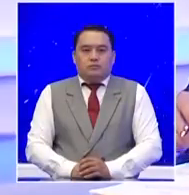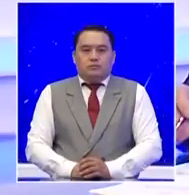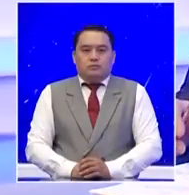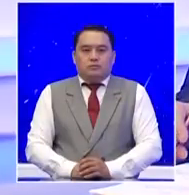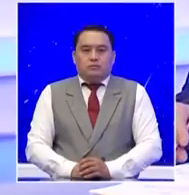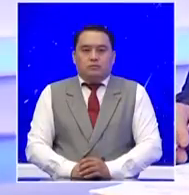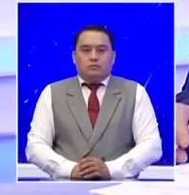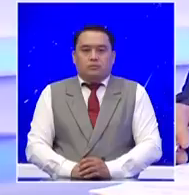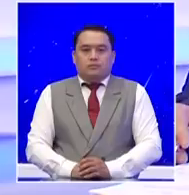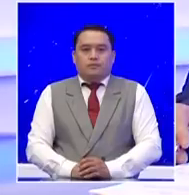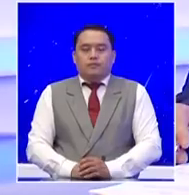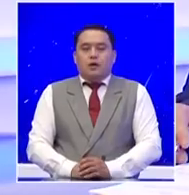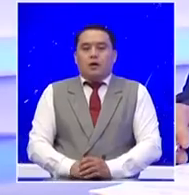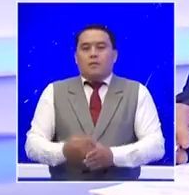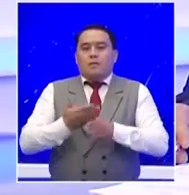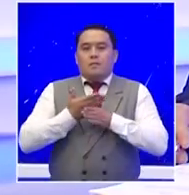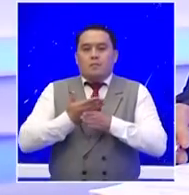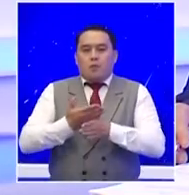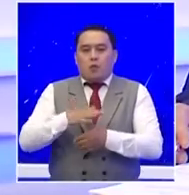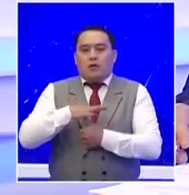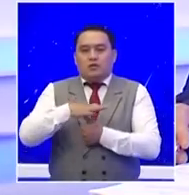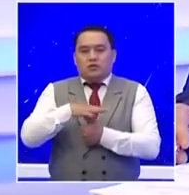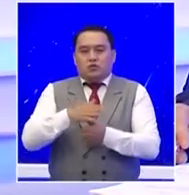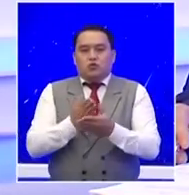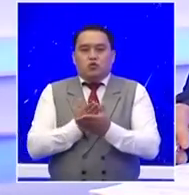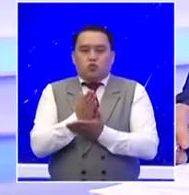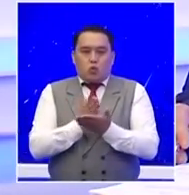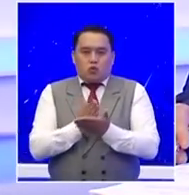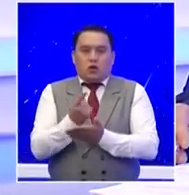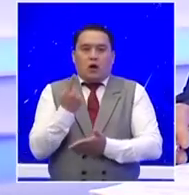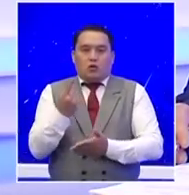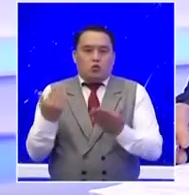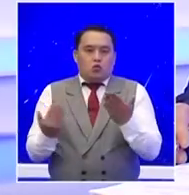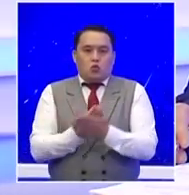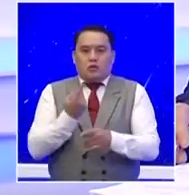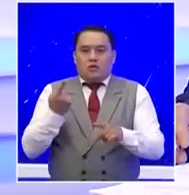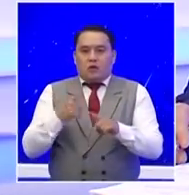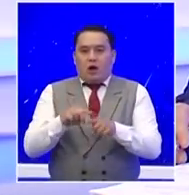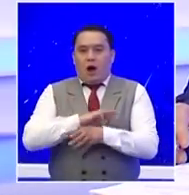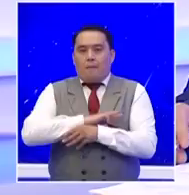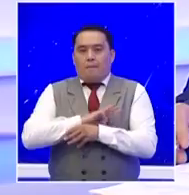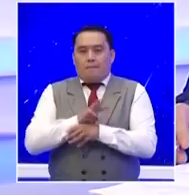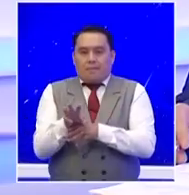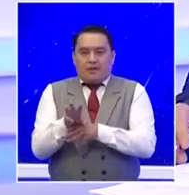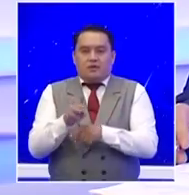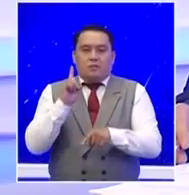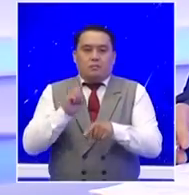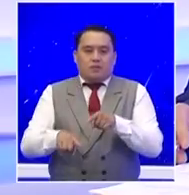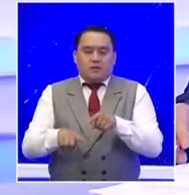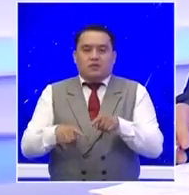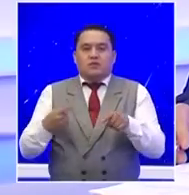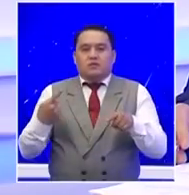Помощь должна быть скорой. В подмогу санавиации теперь будет служить еще один современный технически оснащенный реанимобиль. В